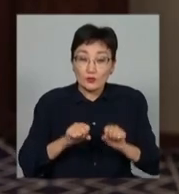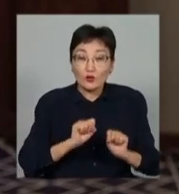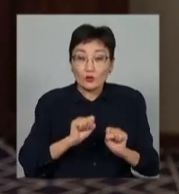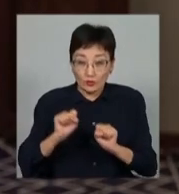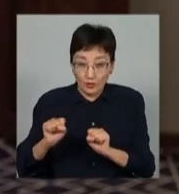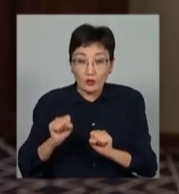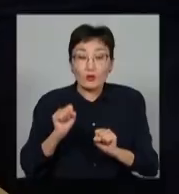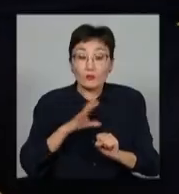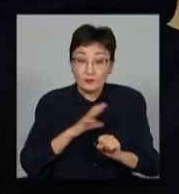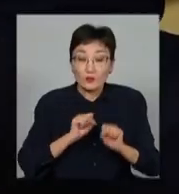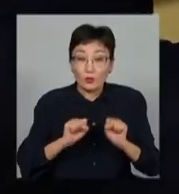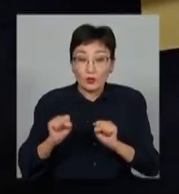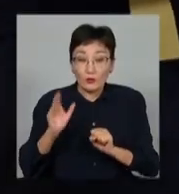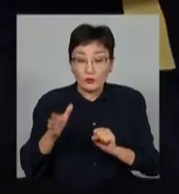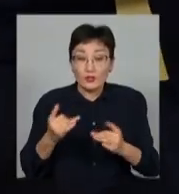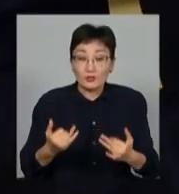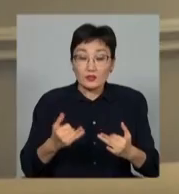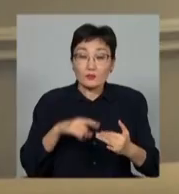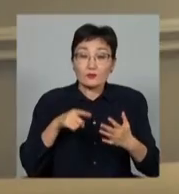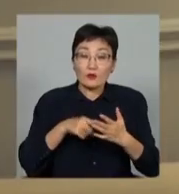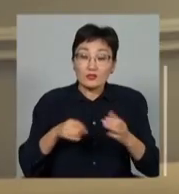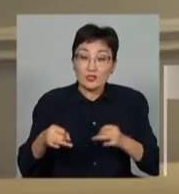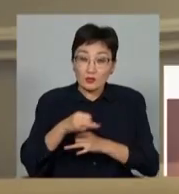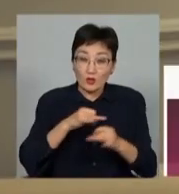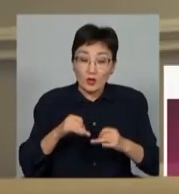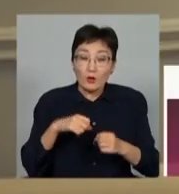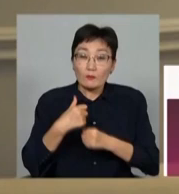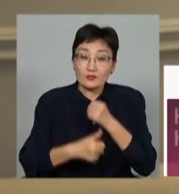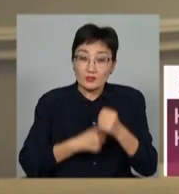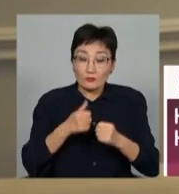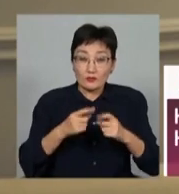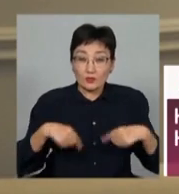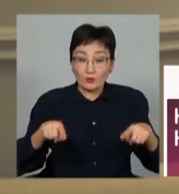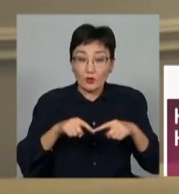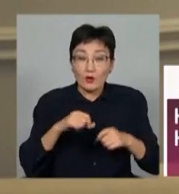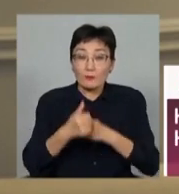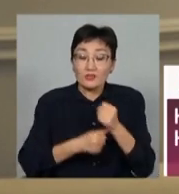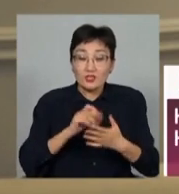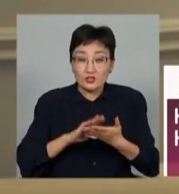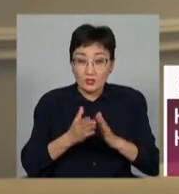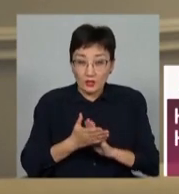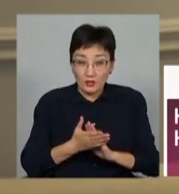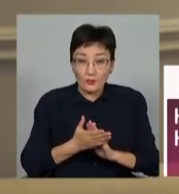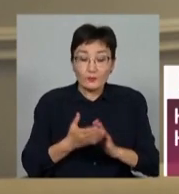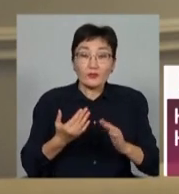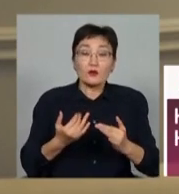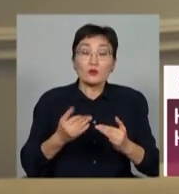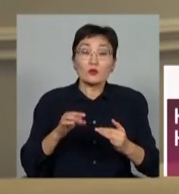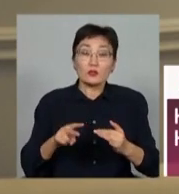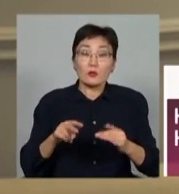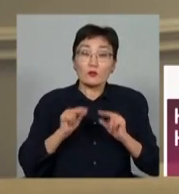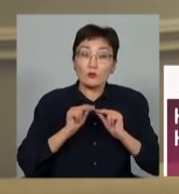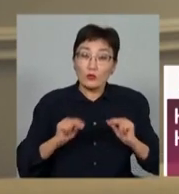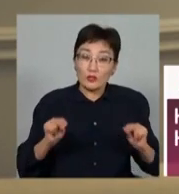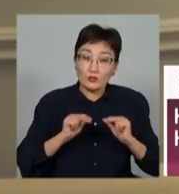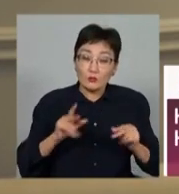қорғадық, қорғаймыз да. Қазіргі көтеріп жүрген мәселеміз материалдық, мекеменің материалдық жағдайы. Ол болмаса